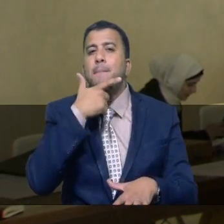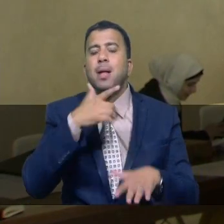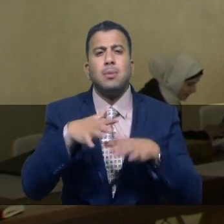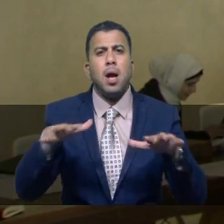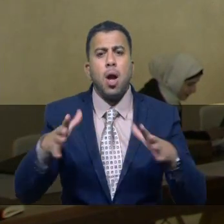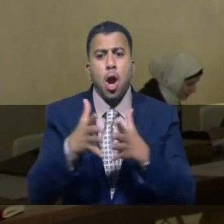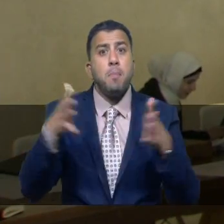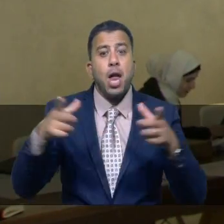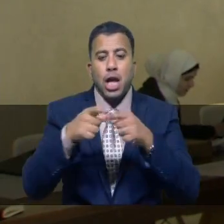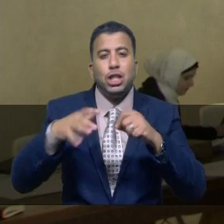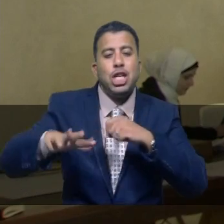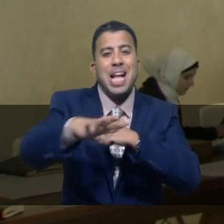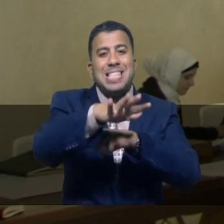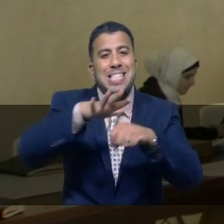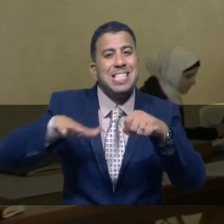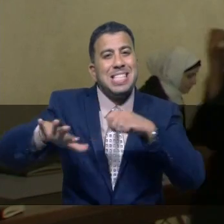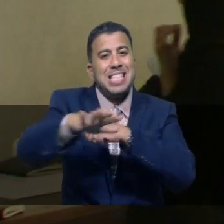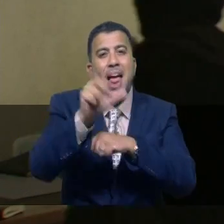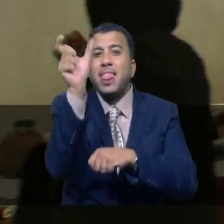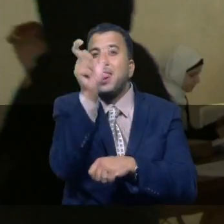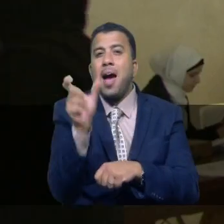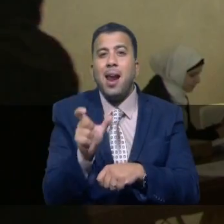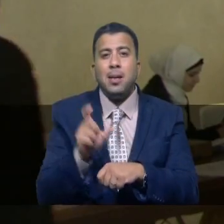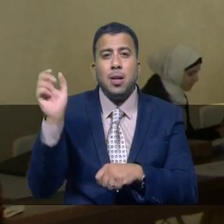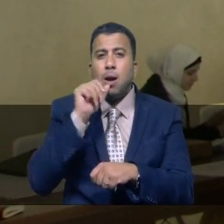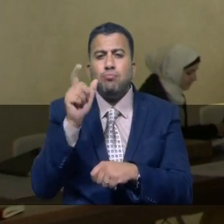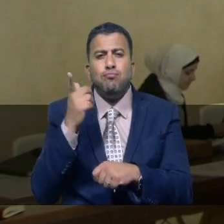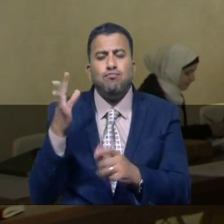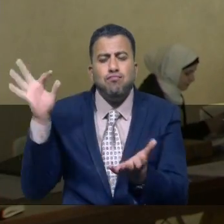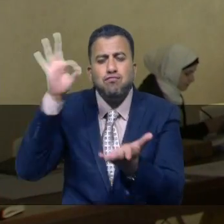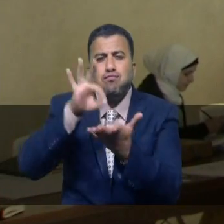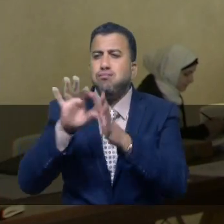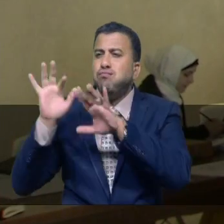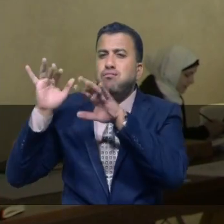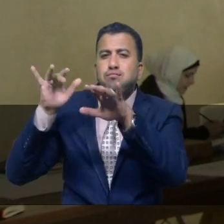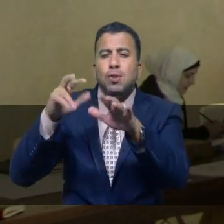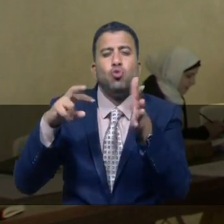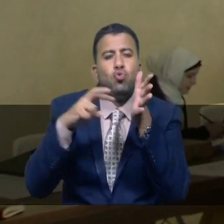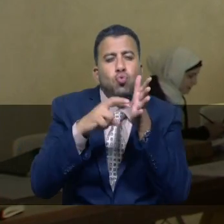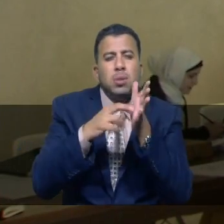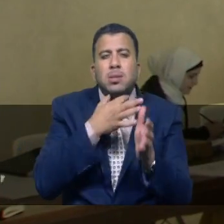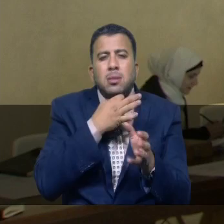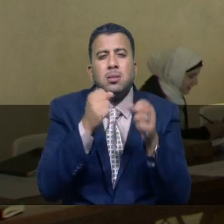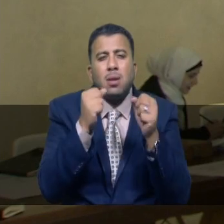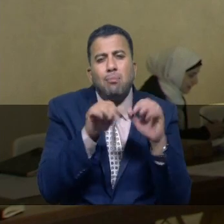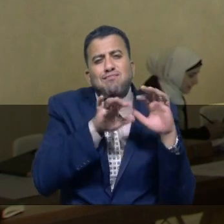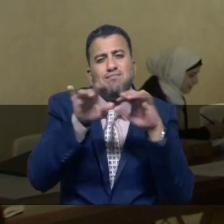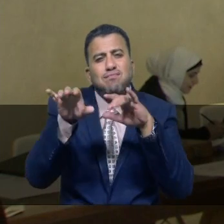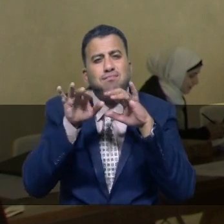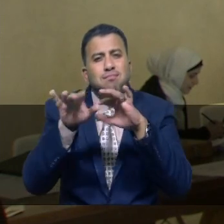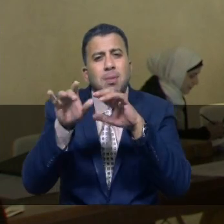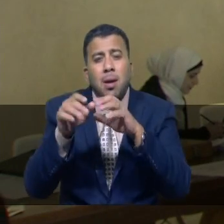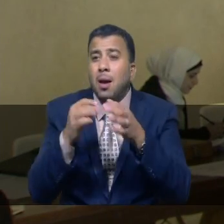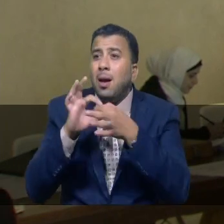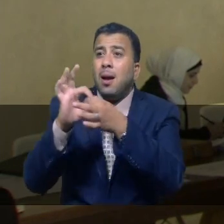وهي أكبر جزيرة في إيطاليا ونقطة التقاء اللاجئين حول العالم. طبعا لصعوبة التواصل مع